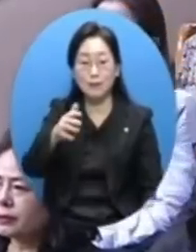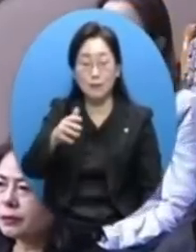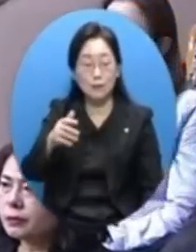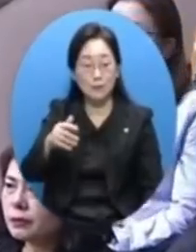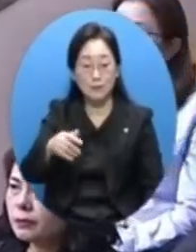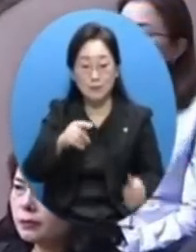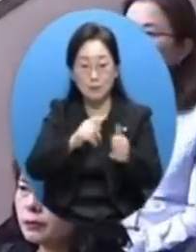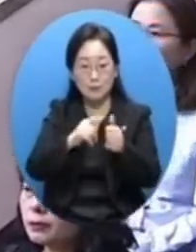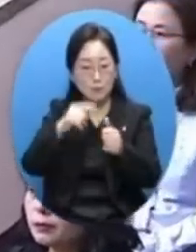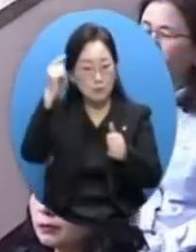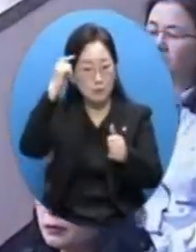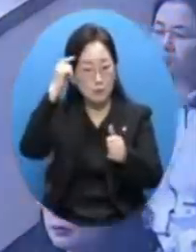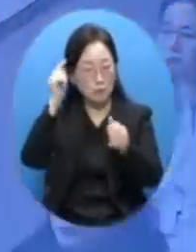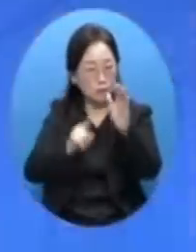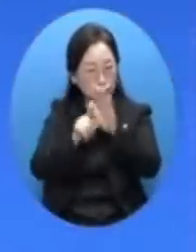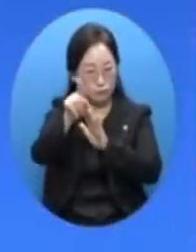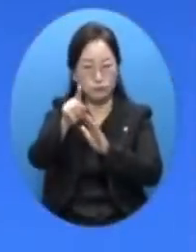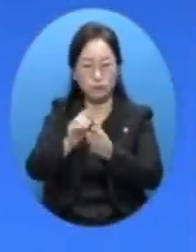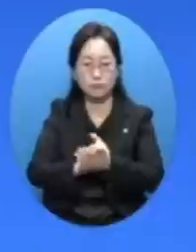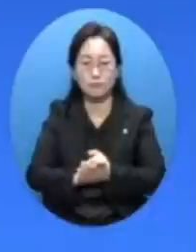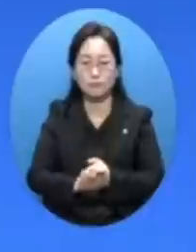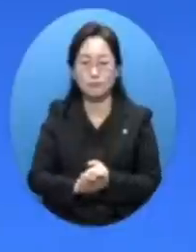생각이 앞서갑니다.